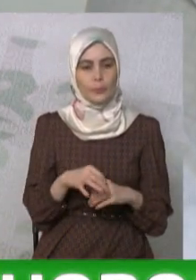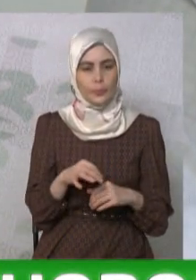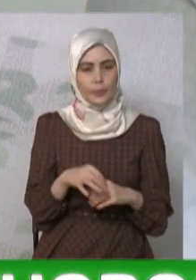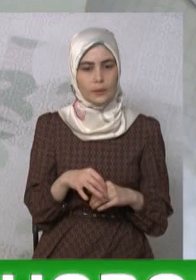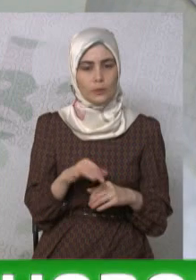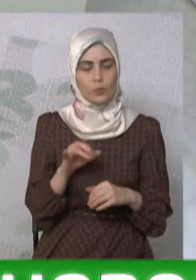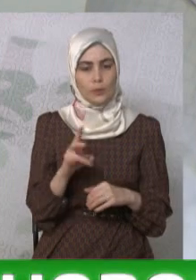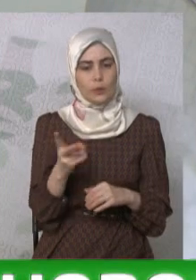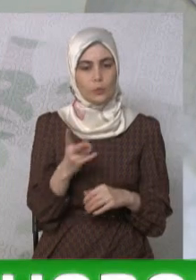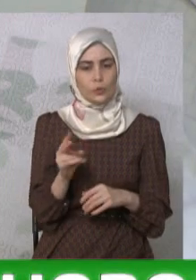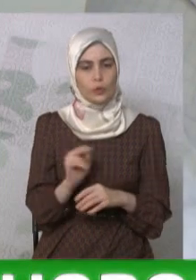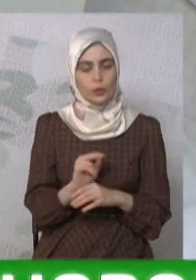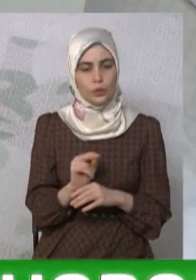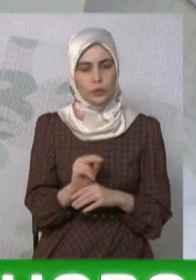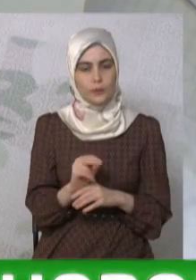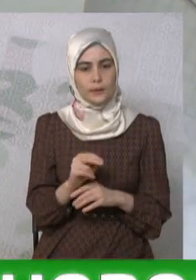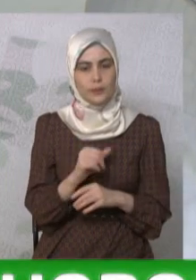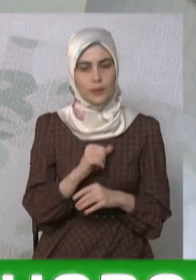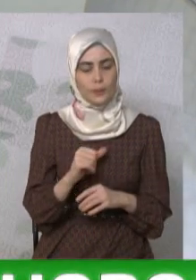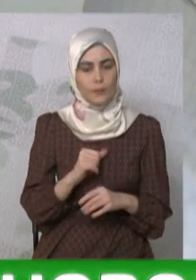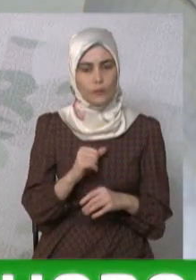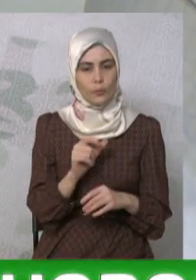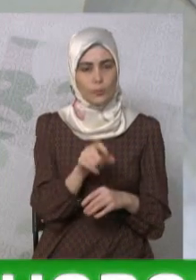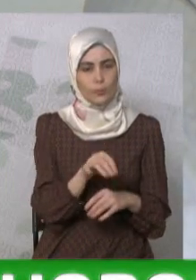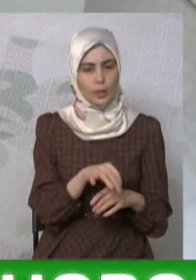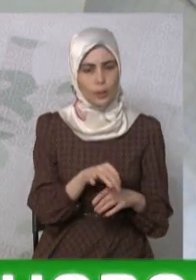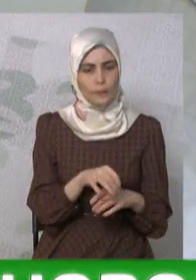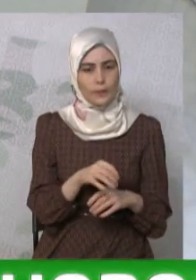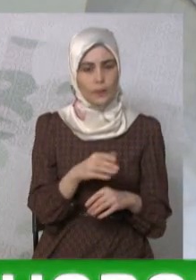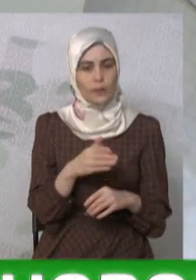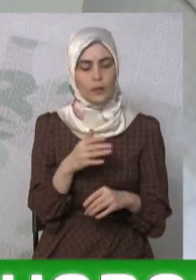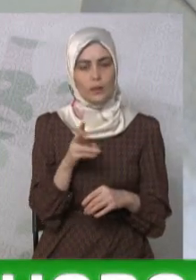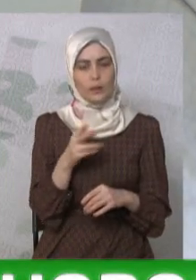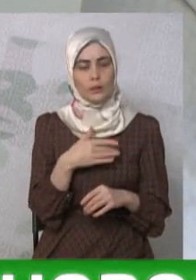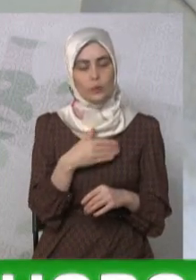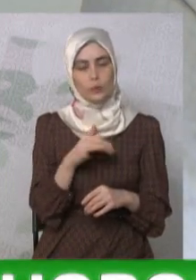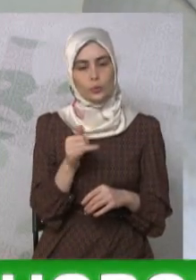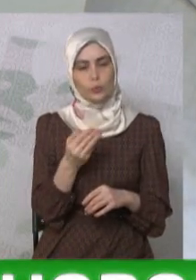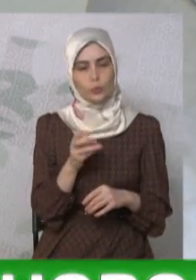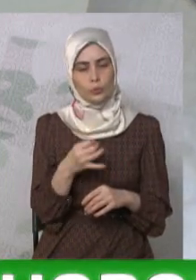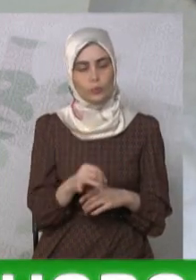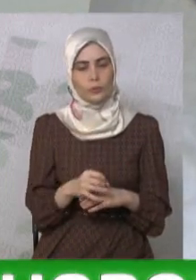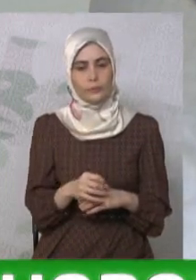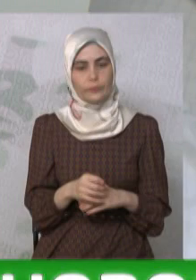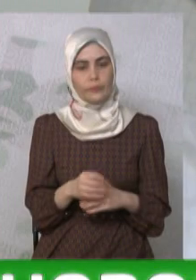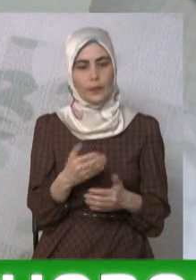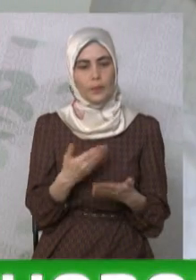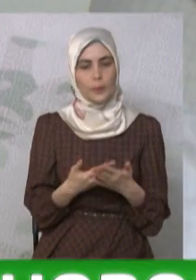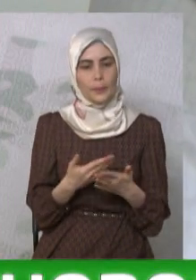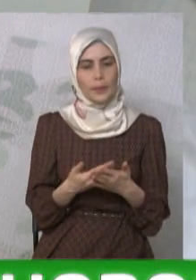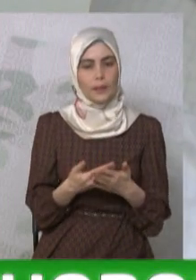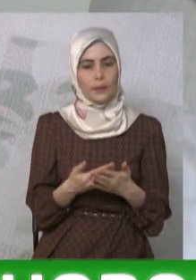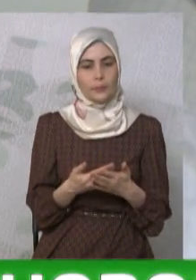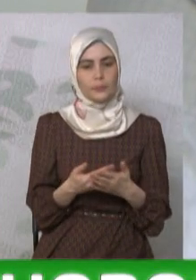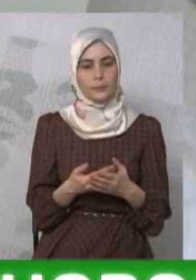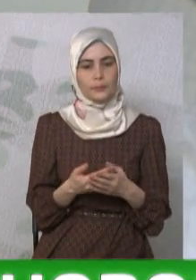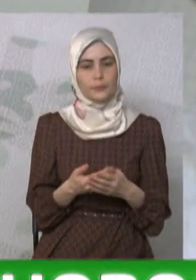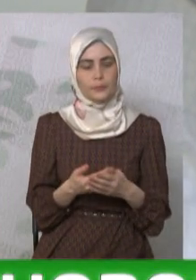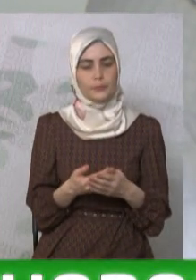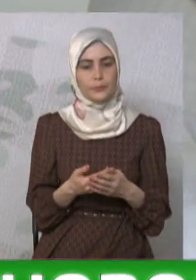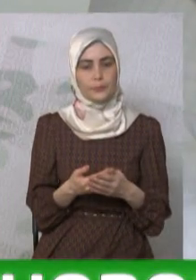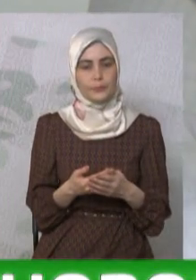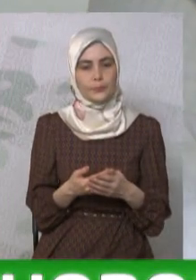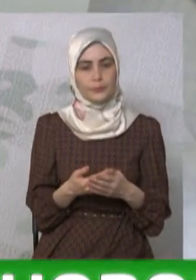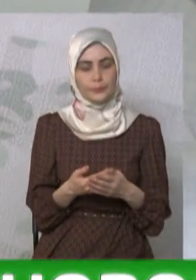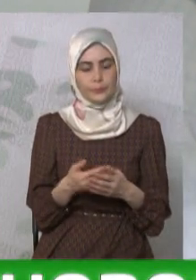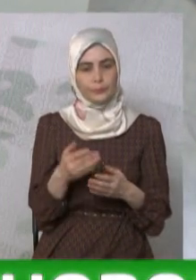должен лечить самого больного, душу, если примерно... Как сказал Сократ, если